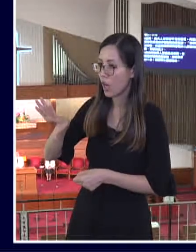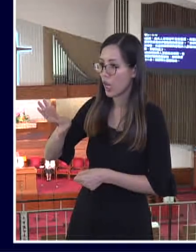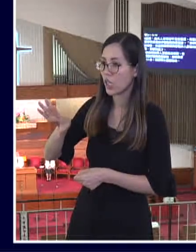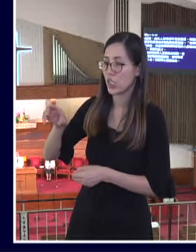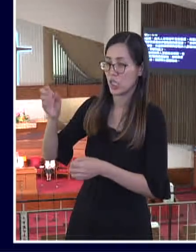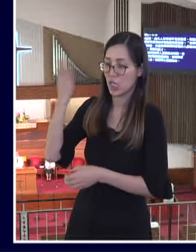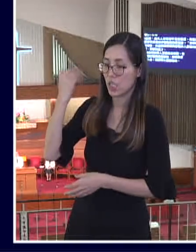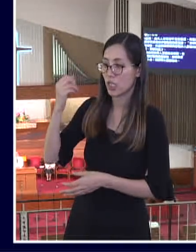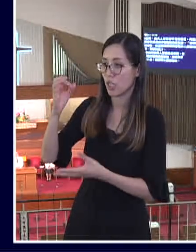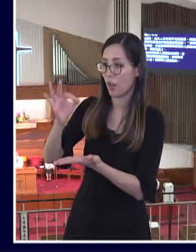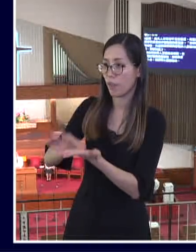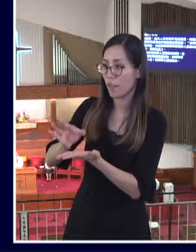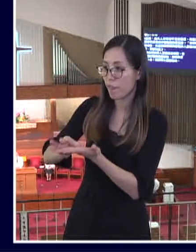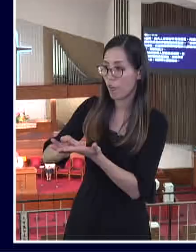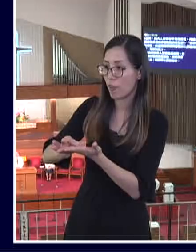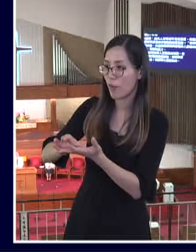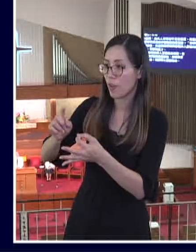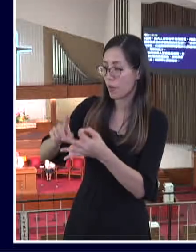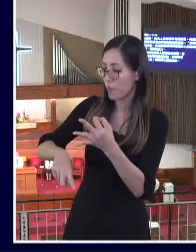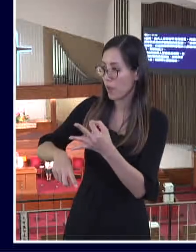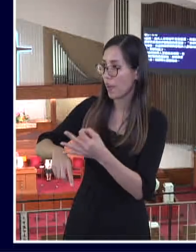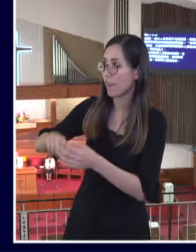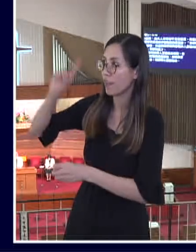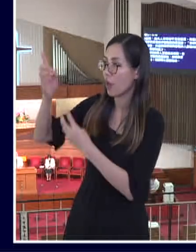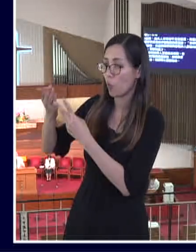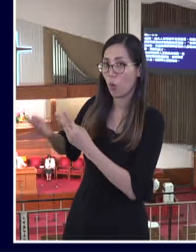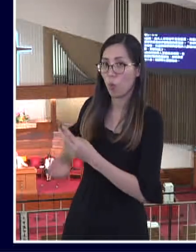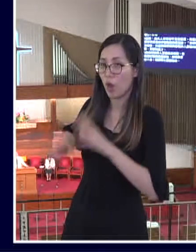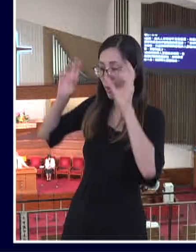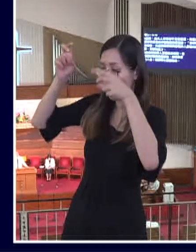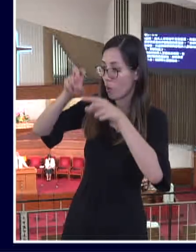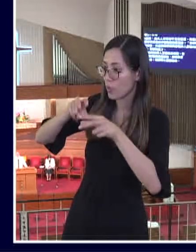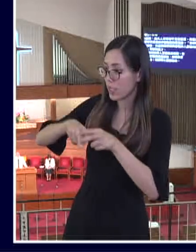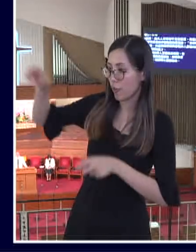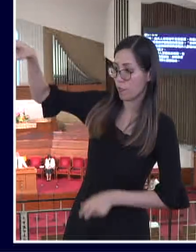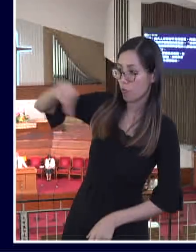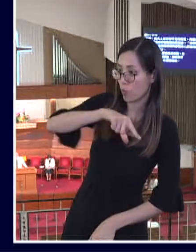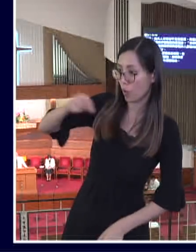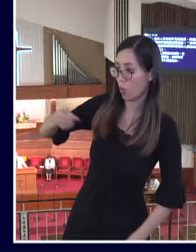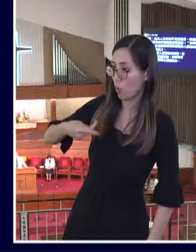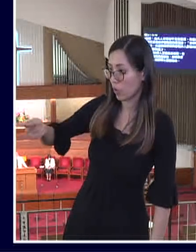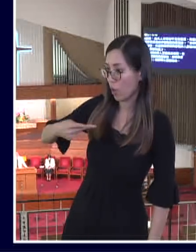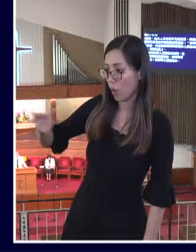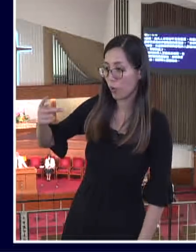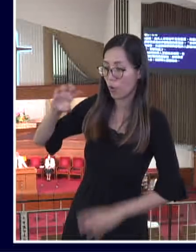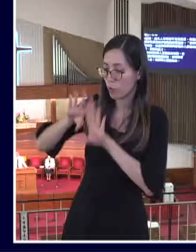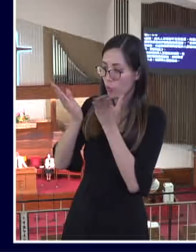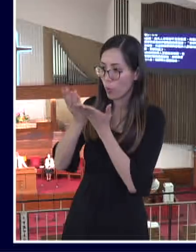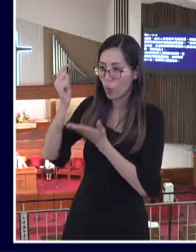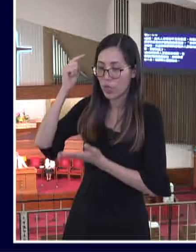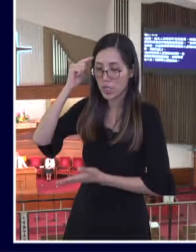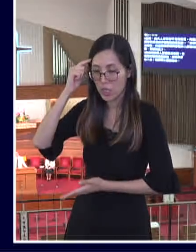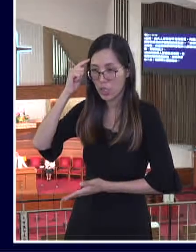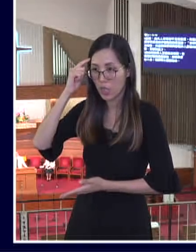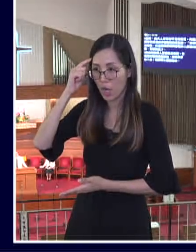你對神人摩西所說的話，你都知道了。耶和華的仆人摩西從加底斯巴利亞打發